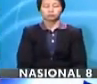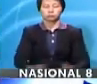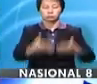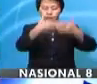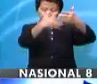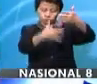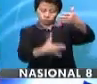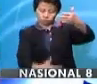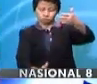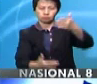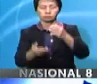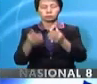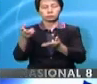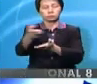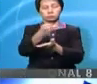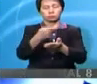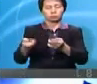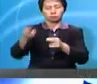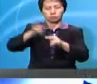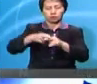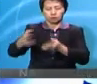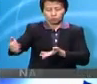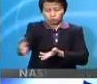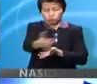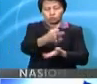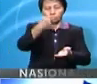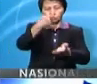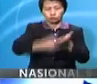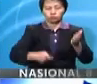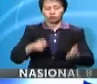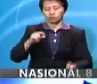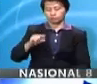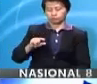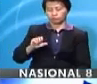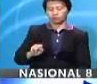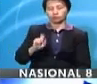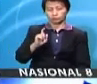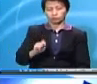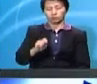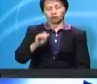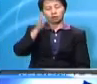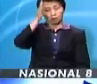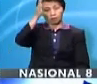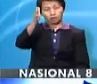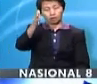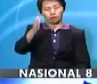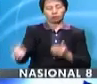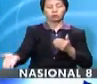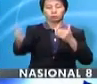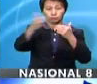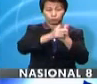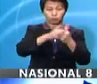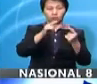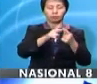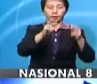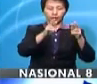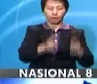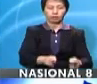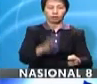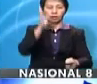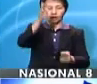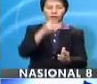Butiran mengenai hasil tambahan negara yang dikutip melalui cukai barang dan perkhidmatan GST yang akan dipulangkan kepada rakyat